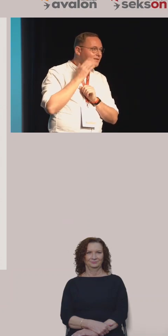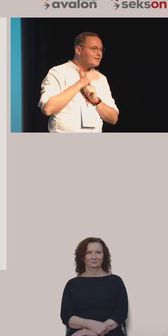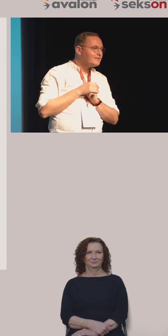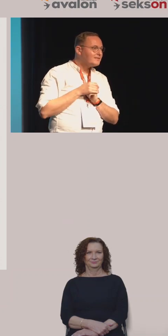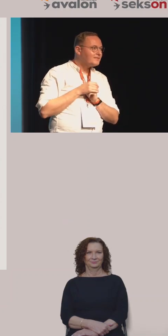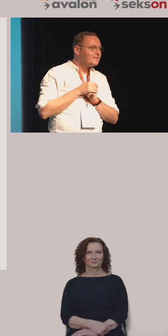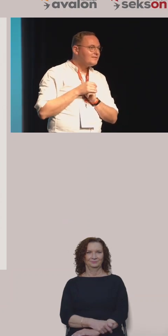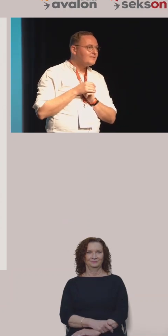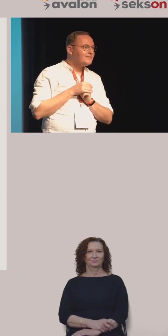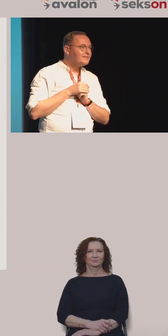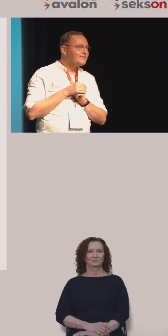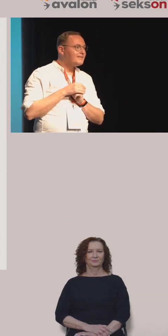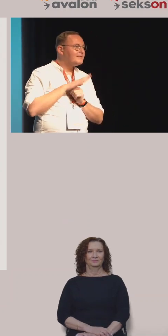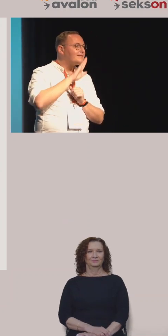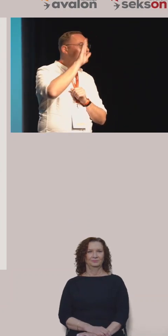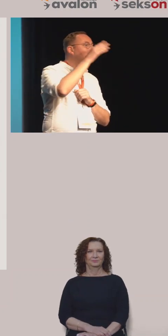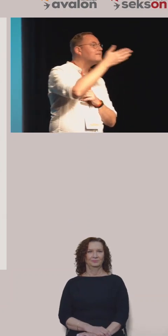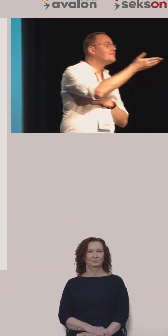Kto wie?